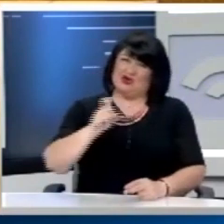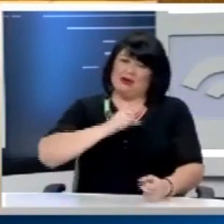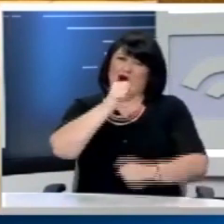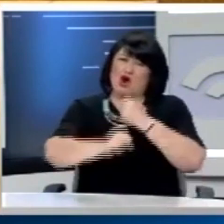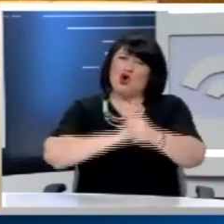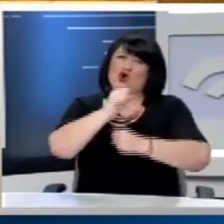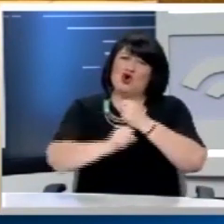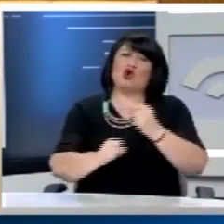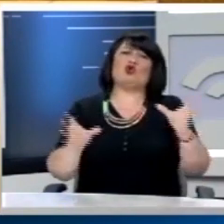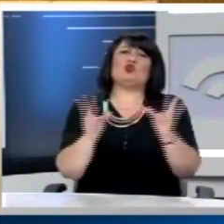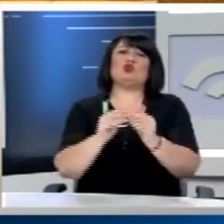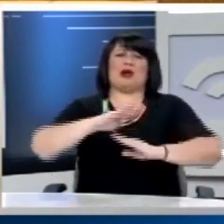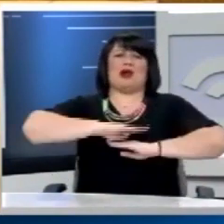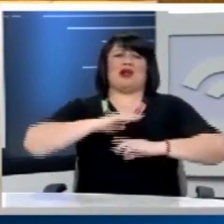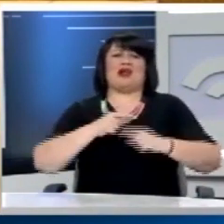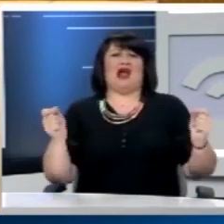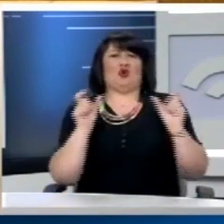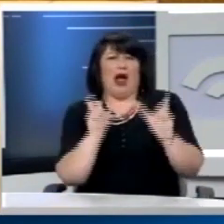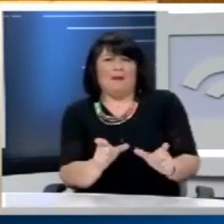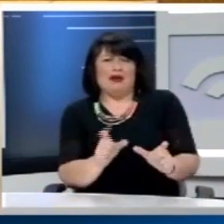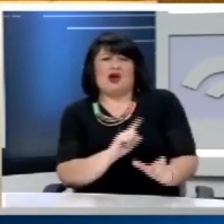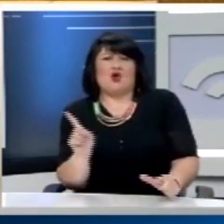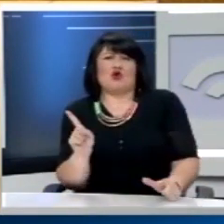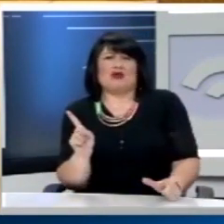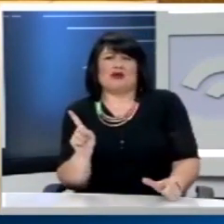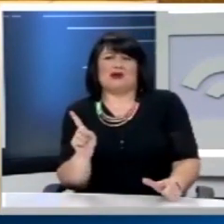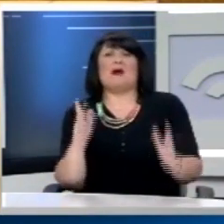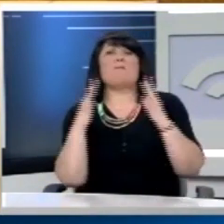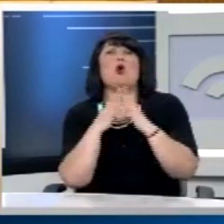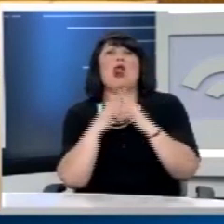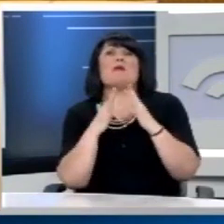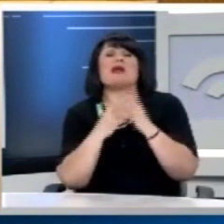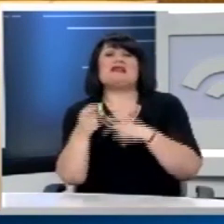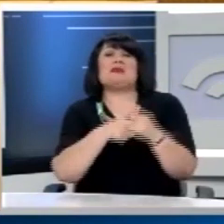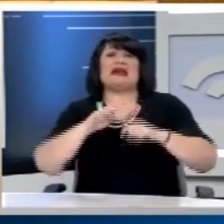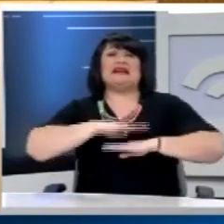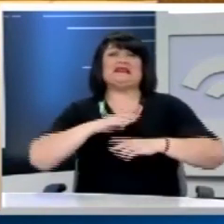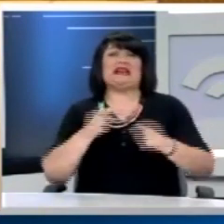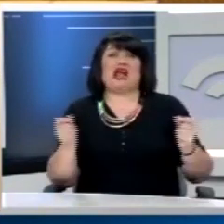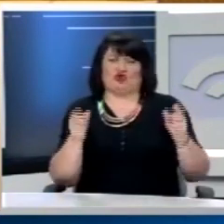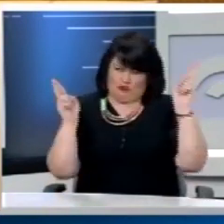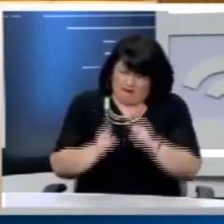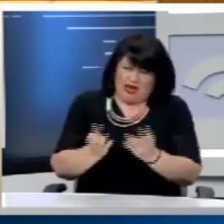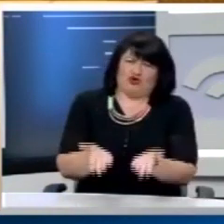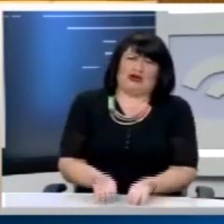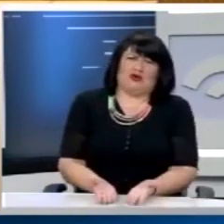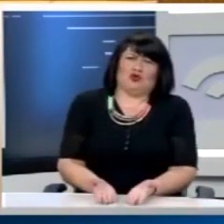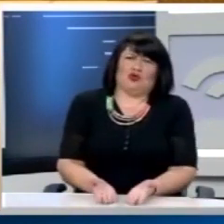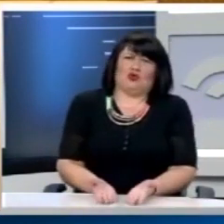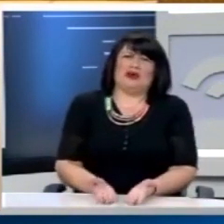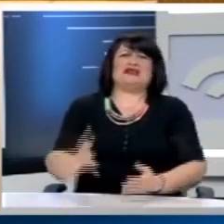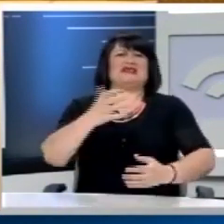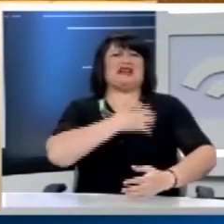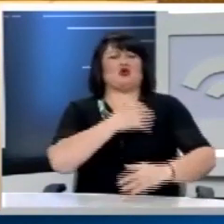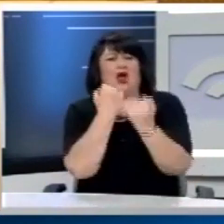χρόνο πάνε όχι για την άμυνα της χώρας, αλλά για πολεμικές επιχειρήσεις του ΝΑΤΟ. Χώρια οι συνεχείς